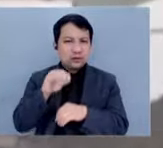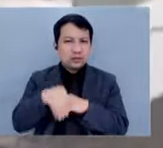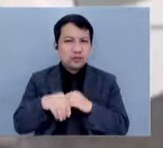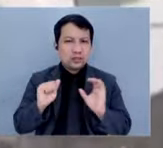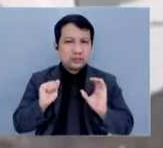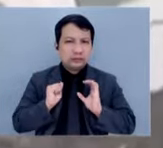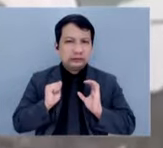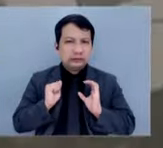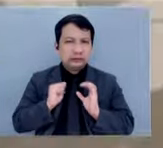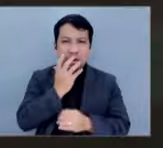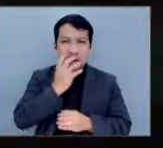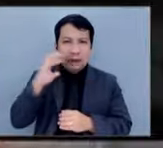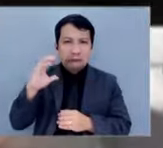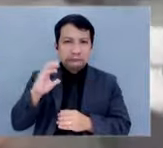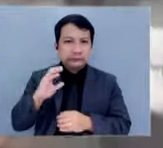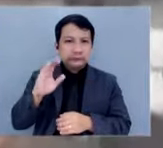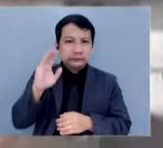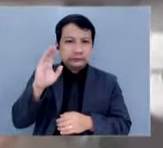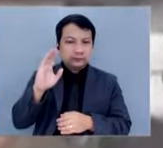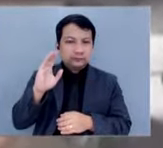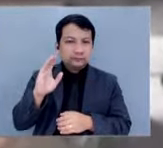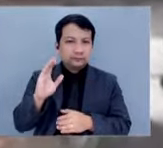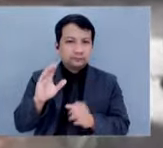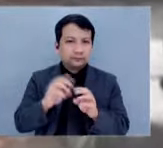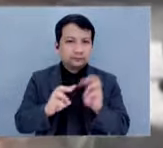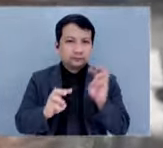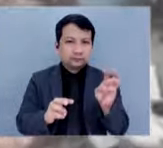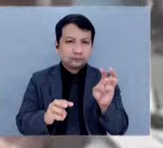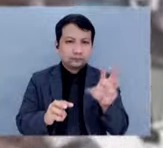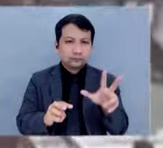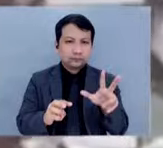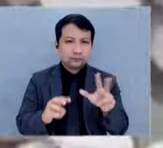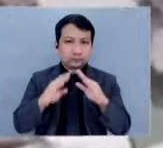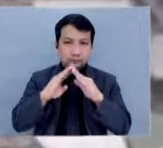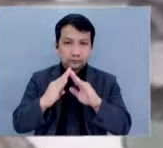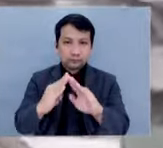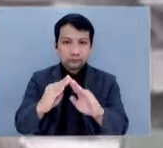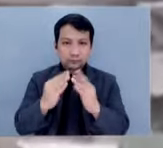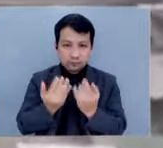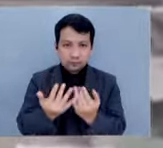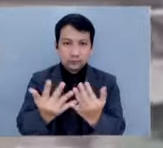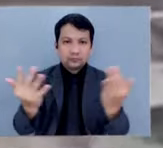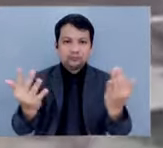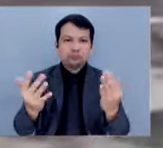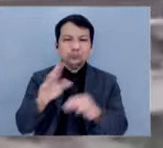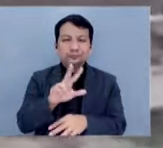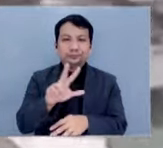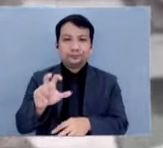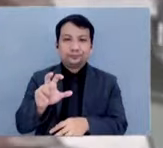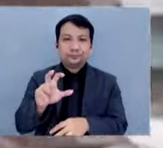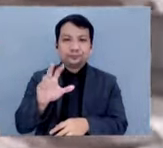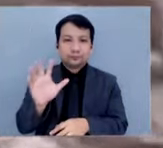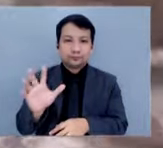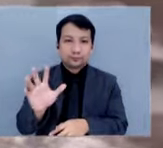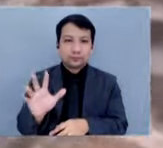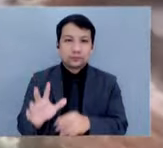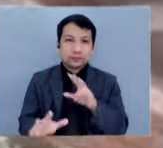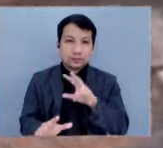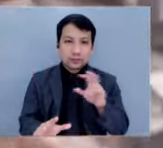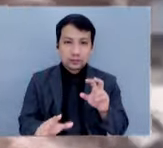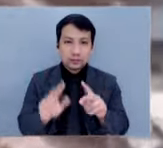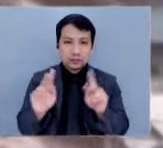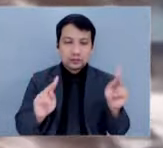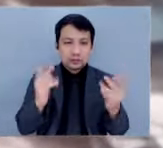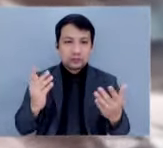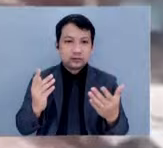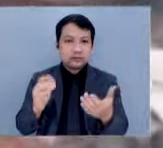ang pinagmula ng apoy. Higit 60 bahay ang natupok, 60 pamilya o katumbas ng higit 300 residente ang